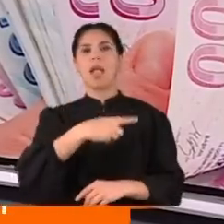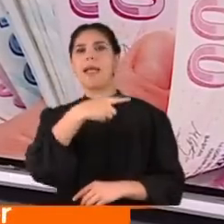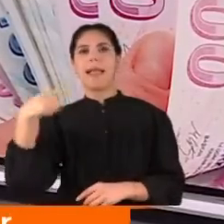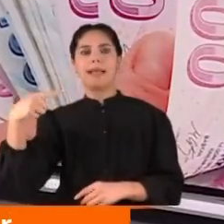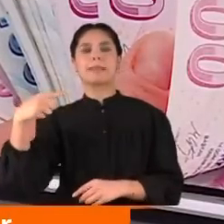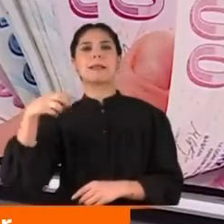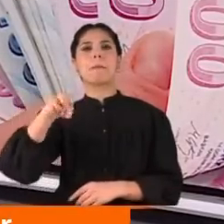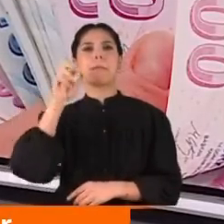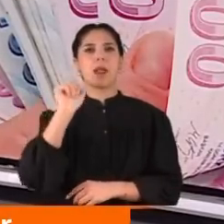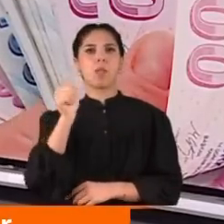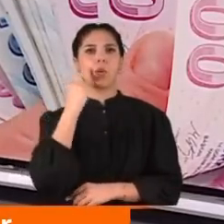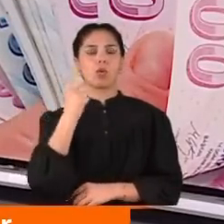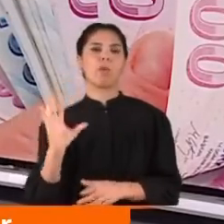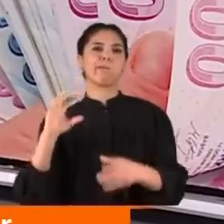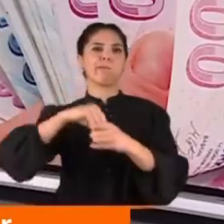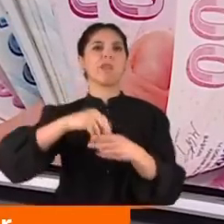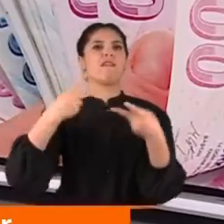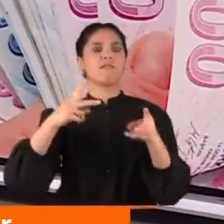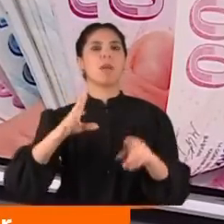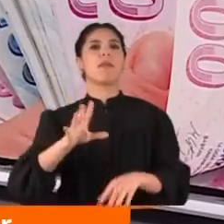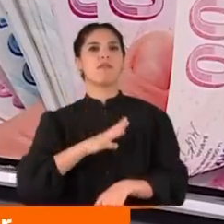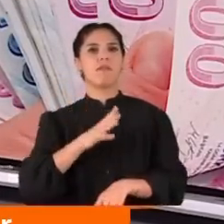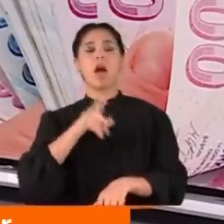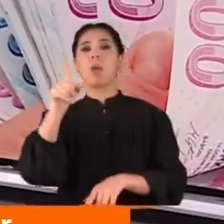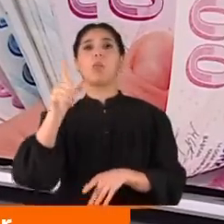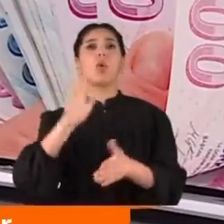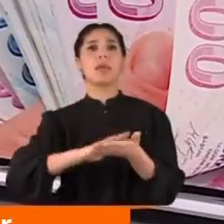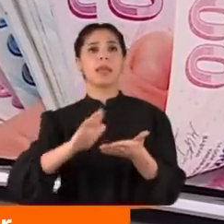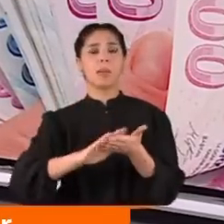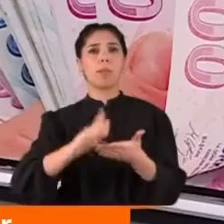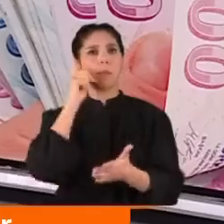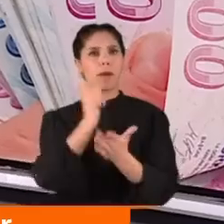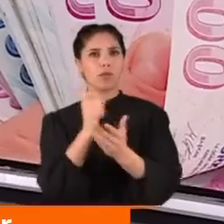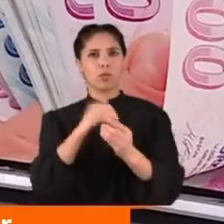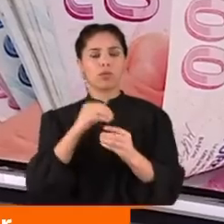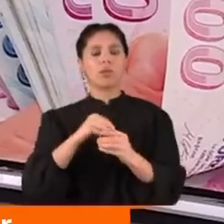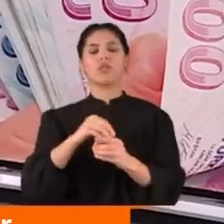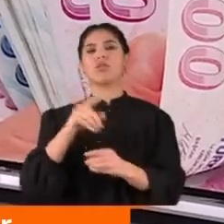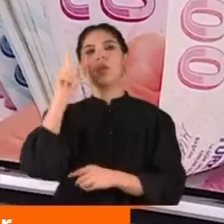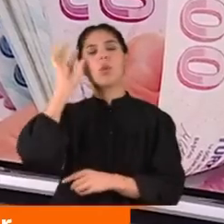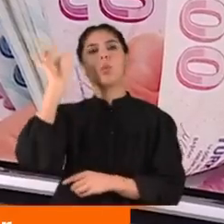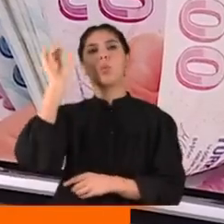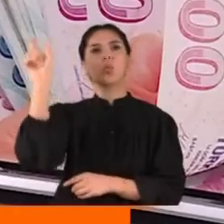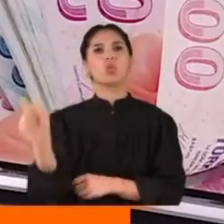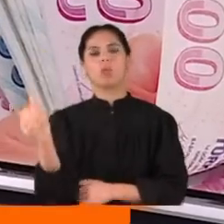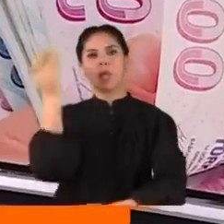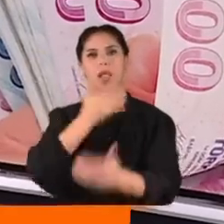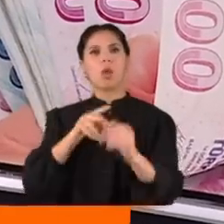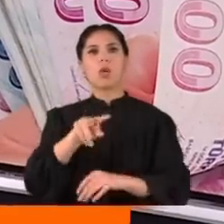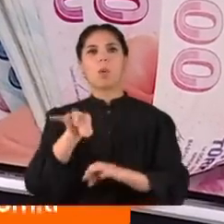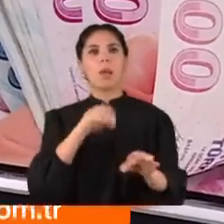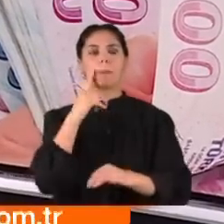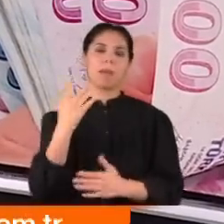günü olanları kapsıyor çünkü. Yapılandırmadan yararlanmak isteyenler için uzmanı merak edilenleri tüm detaylarıyla anlattı. İşte o yol